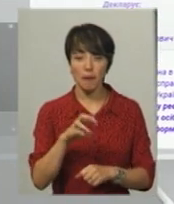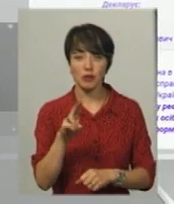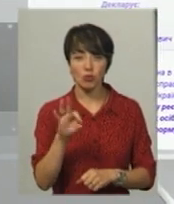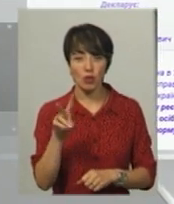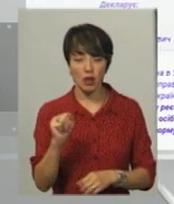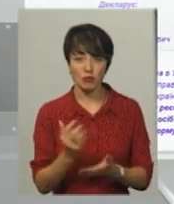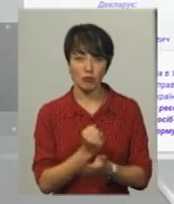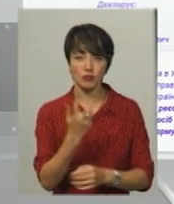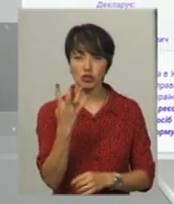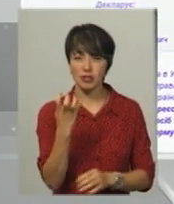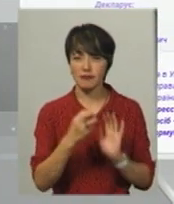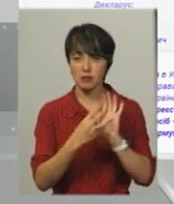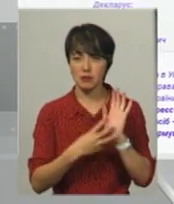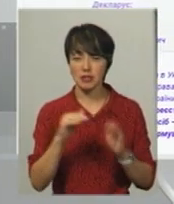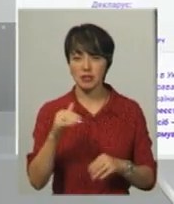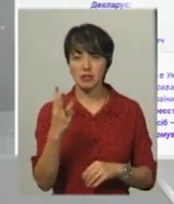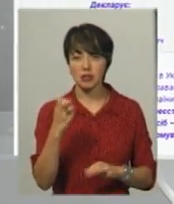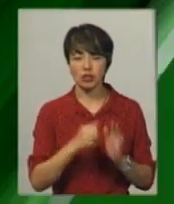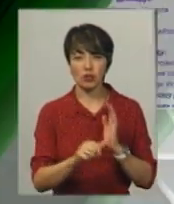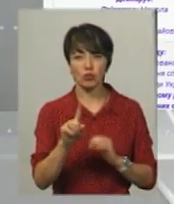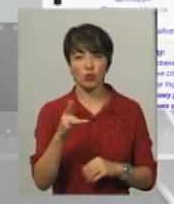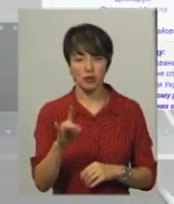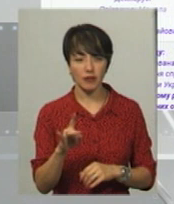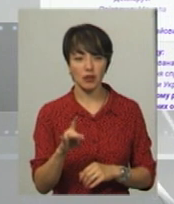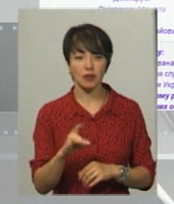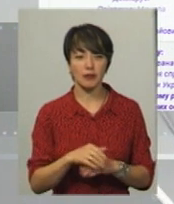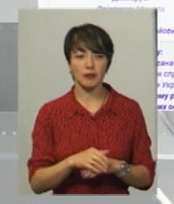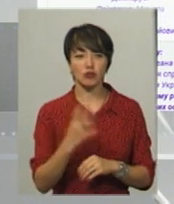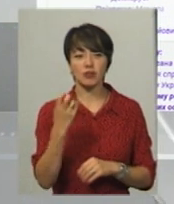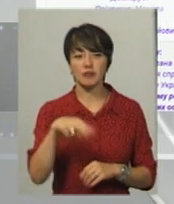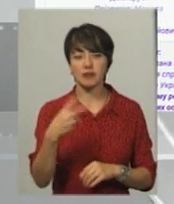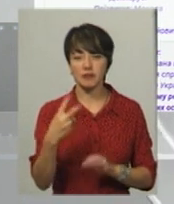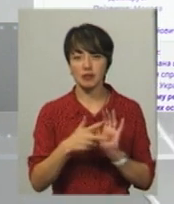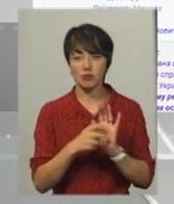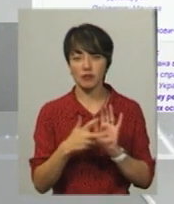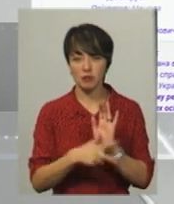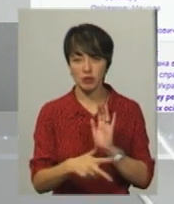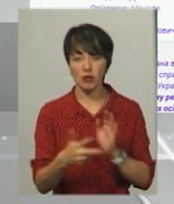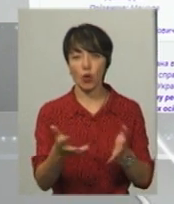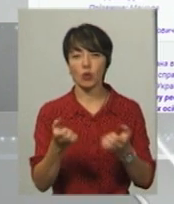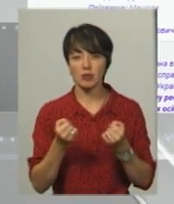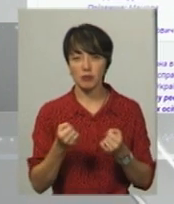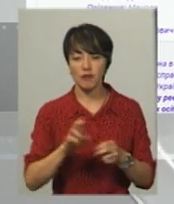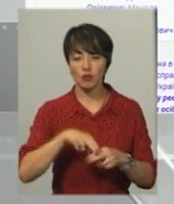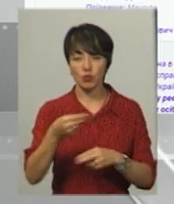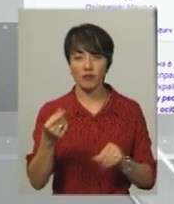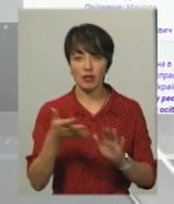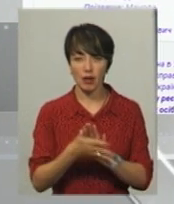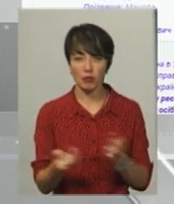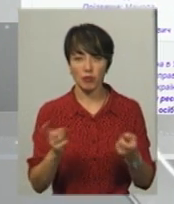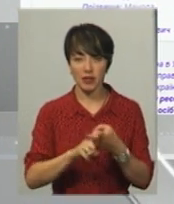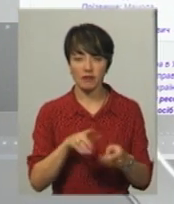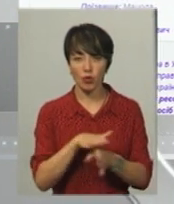заробив 418 тисяч 361 гривню. 422 тисячі 880 гривень отримав відшкодування витрат,